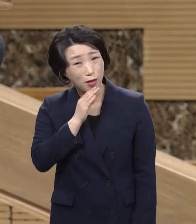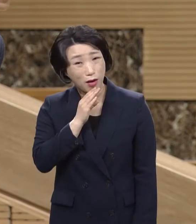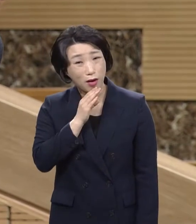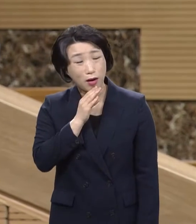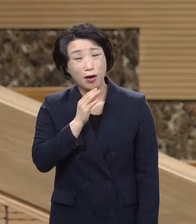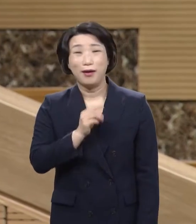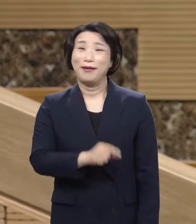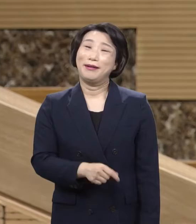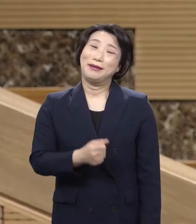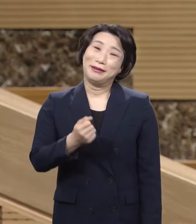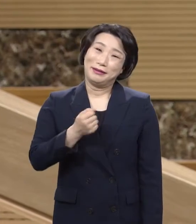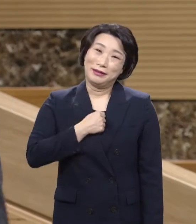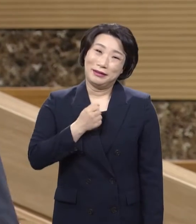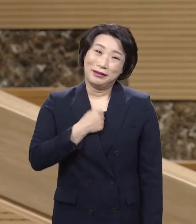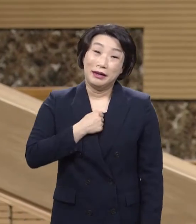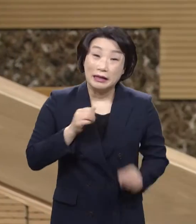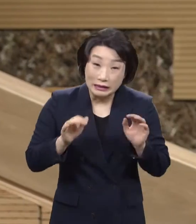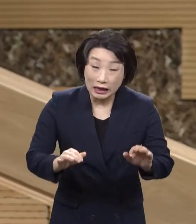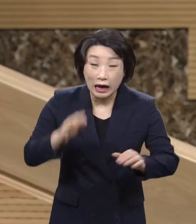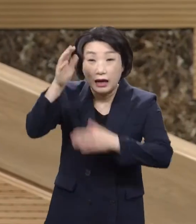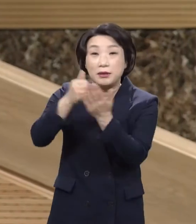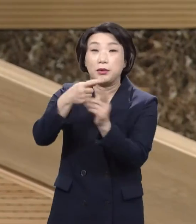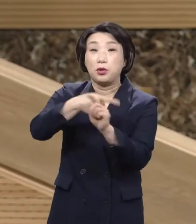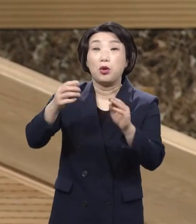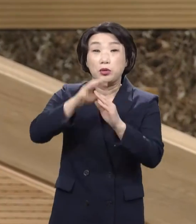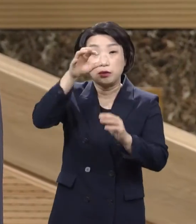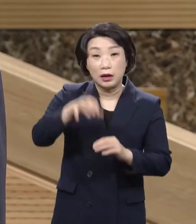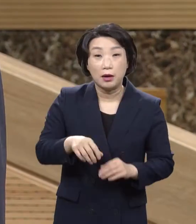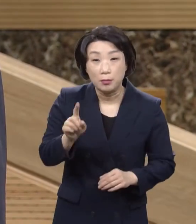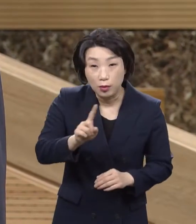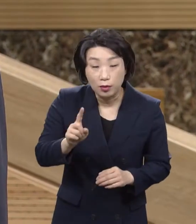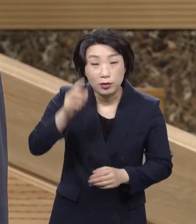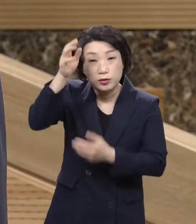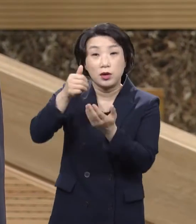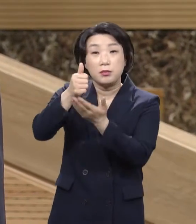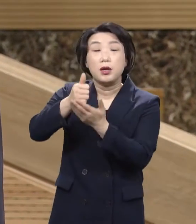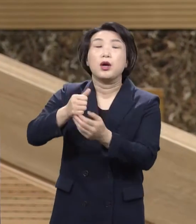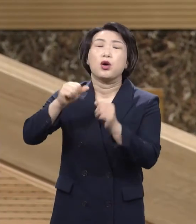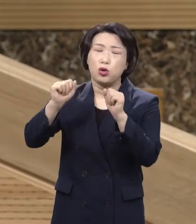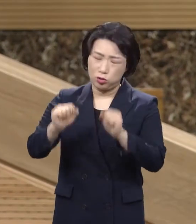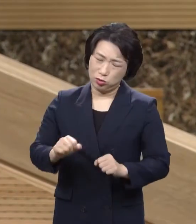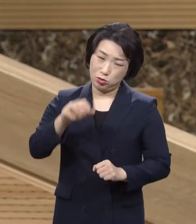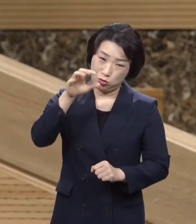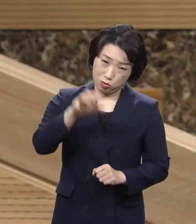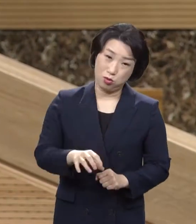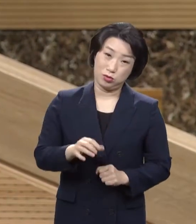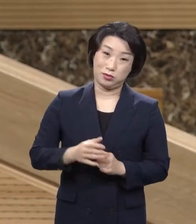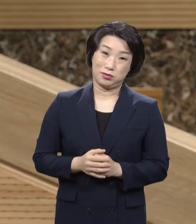교회 오느냐. 이 하나님의 교회는 성령이 거하는 존,